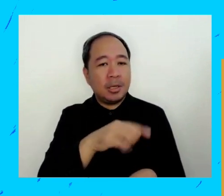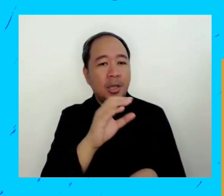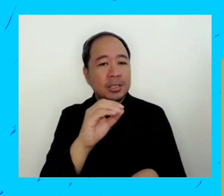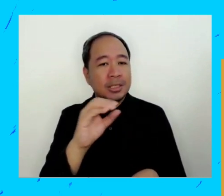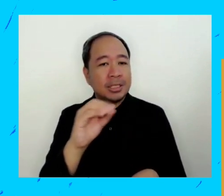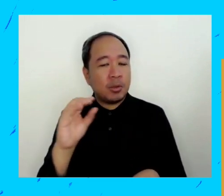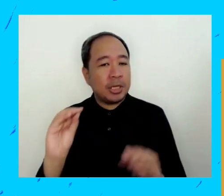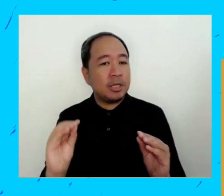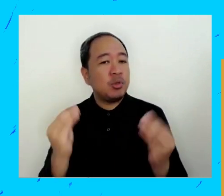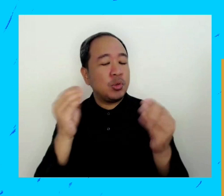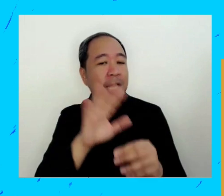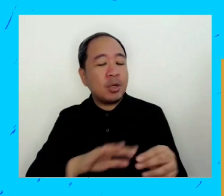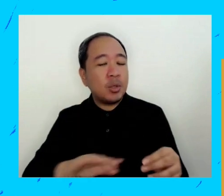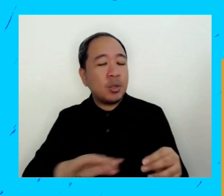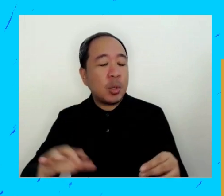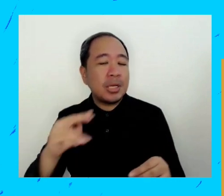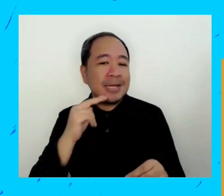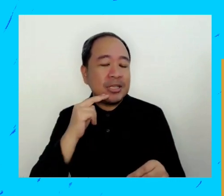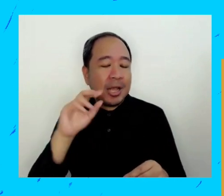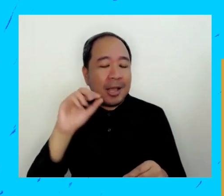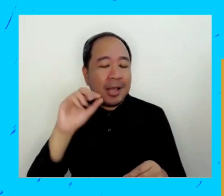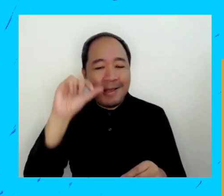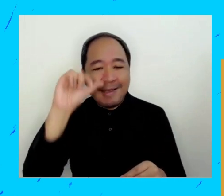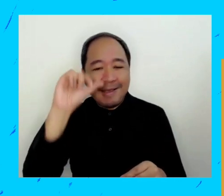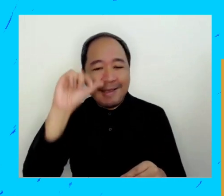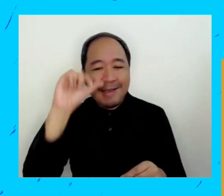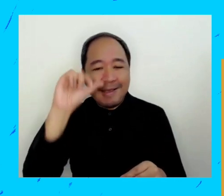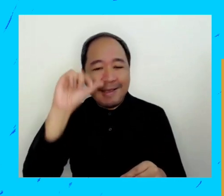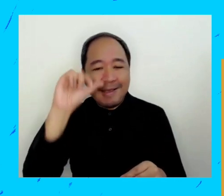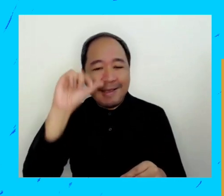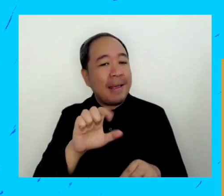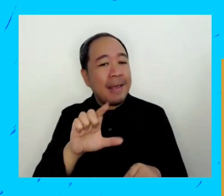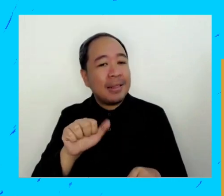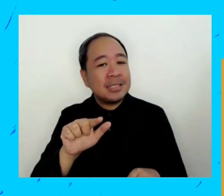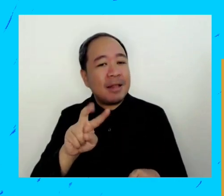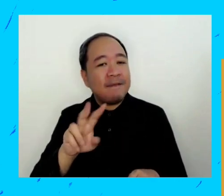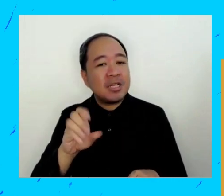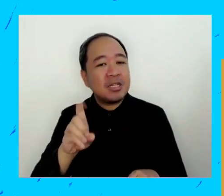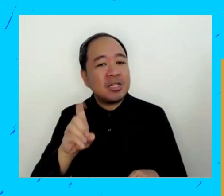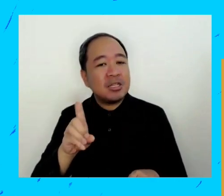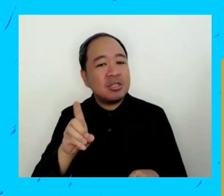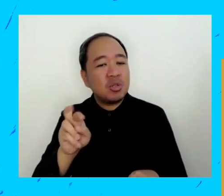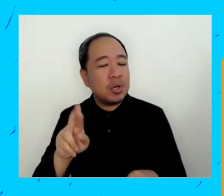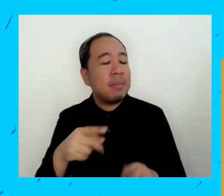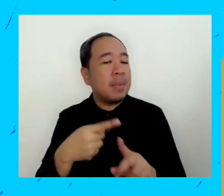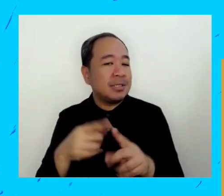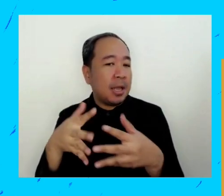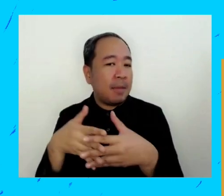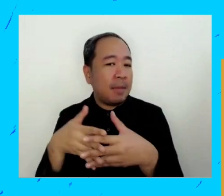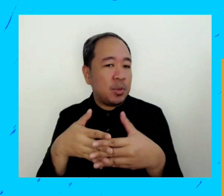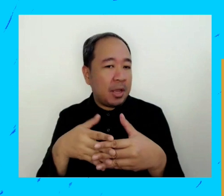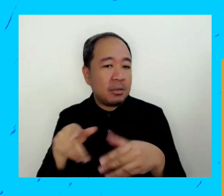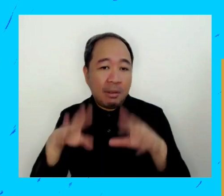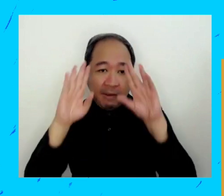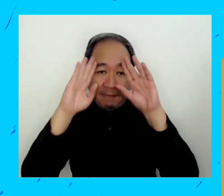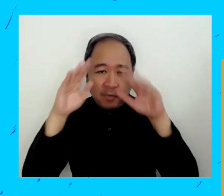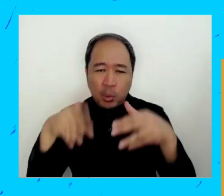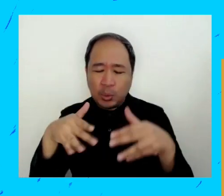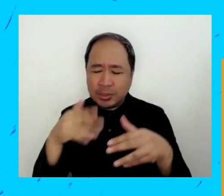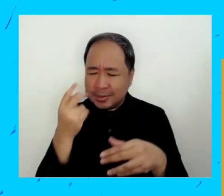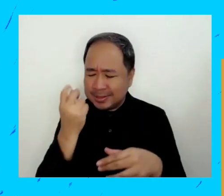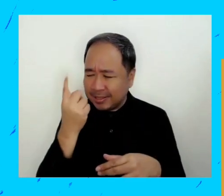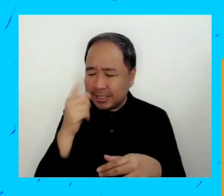avec plus de 12 000 jeunes entre 15 et 20 ans et comprendre qu'est-ce